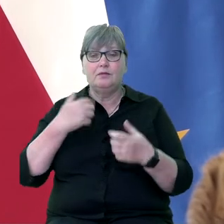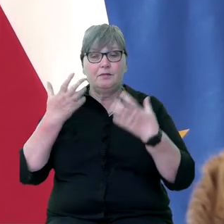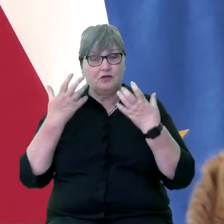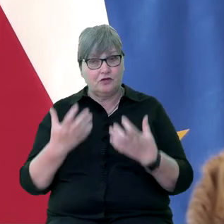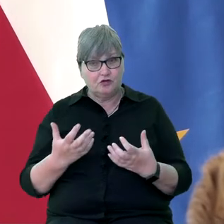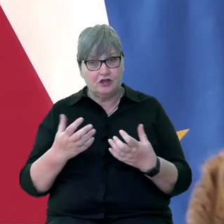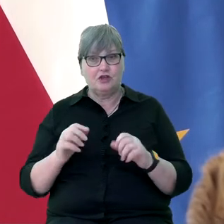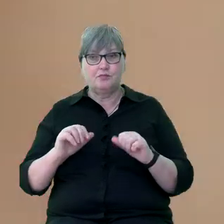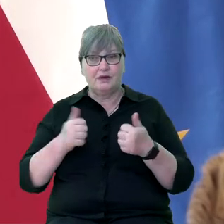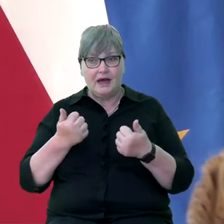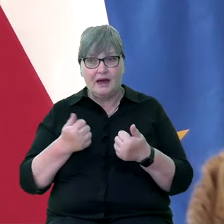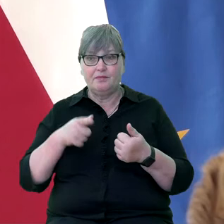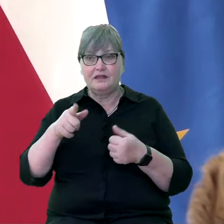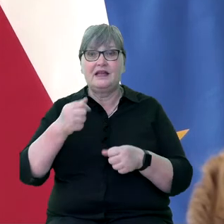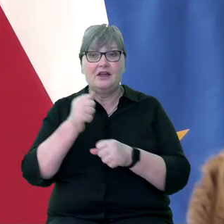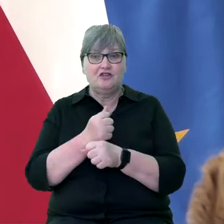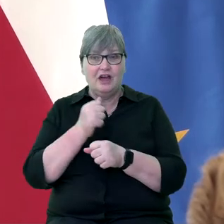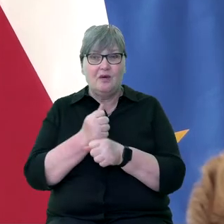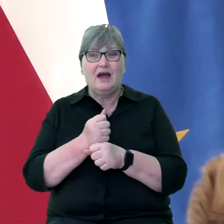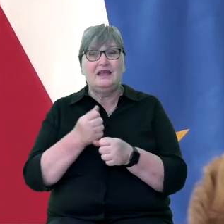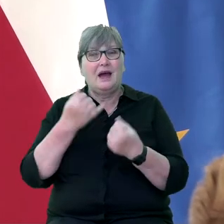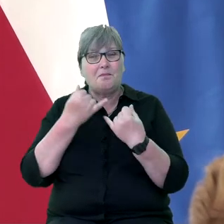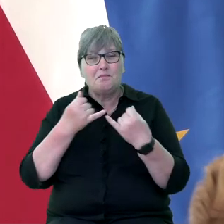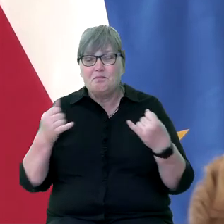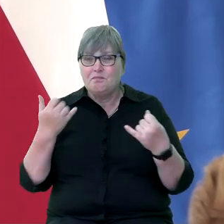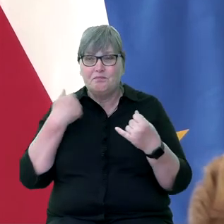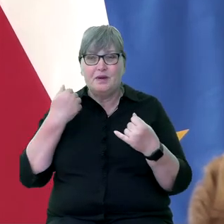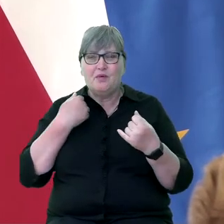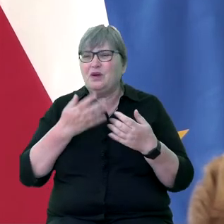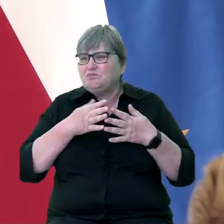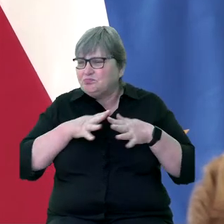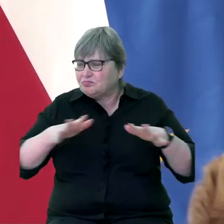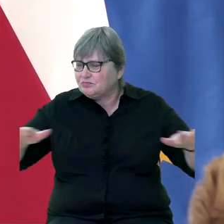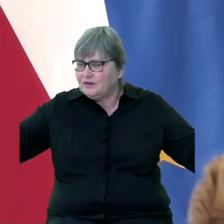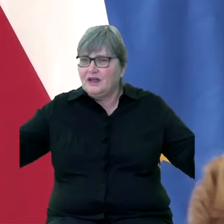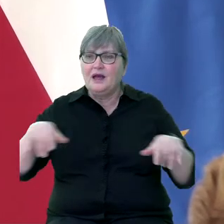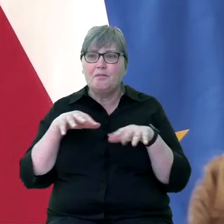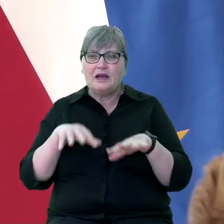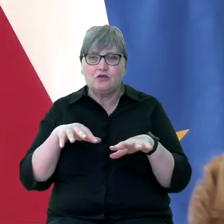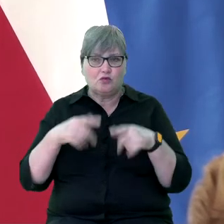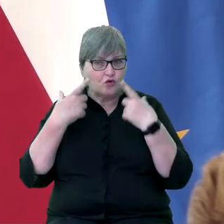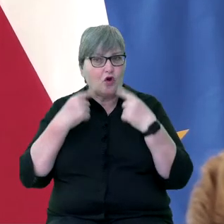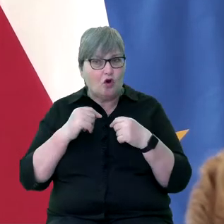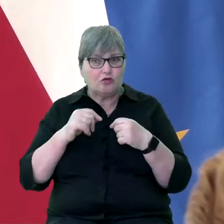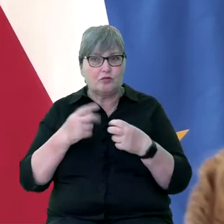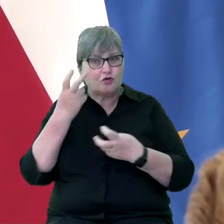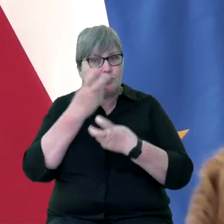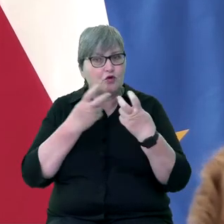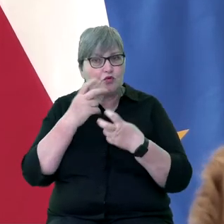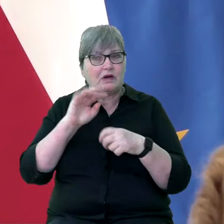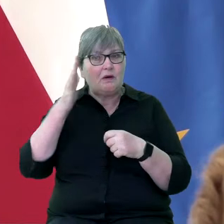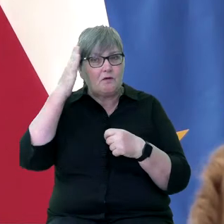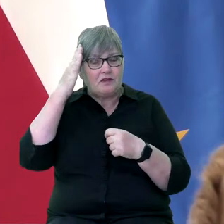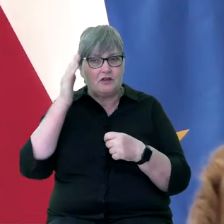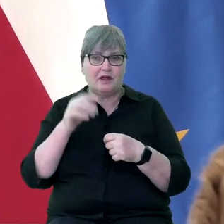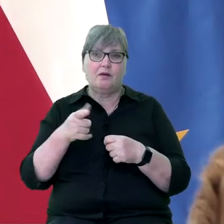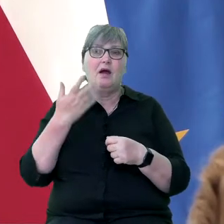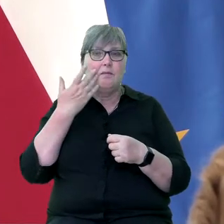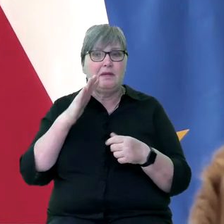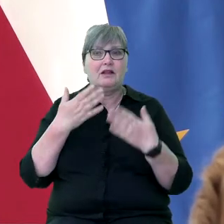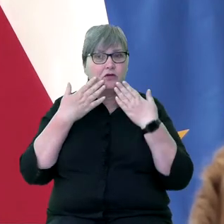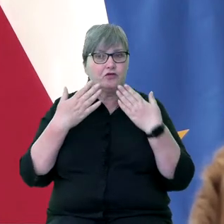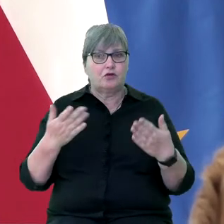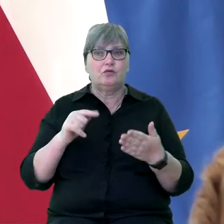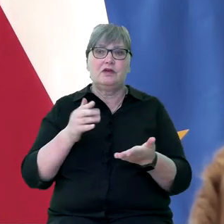działań i dotarciu z naszym przekazem do jak najszerszego grona obywateli. Bardzo państwu dziękuję za pomoc